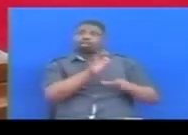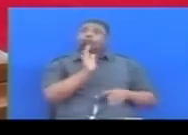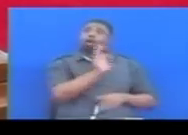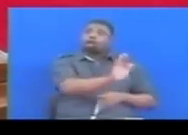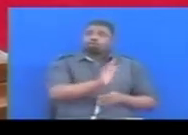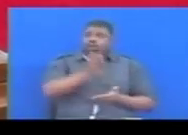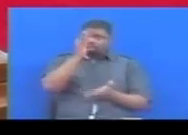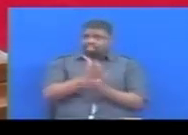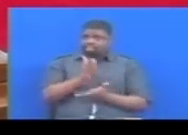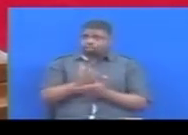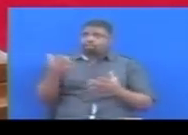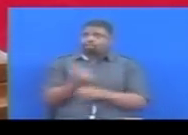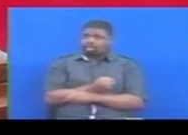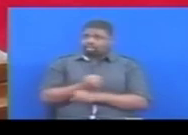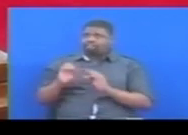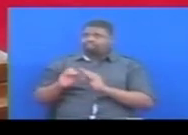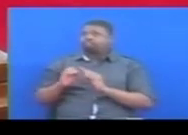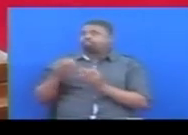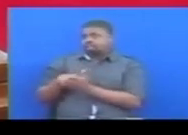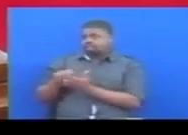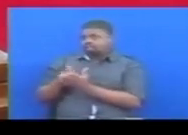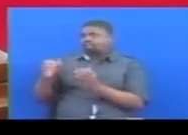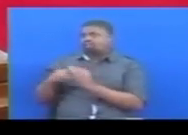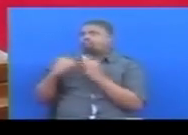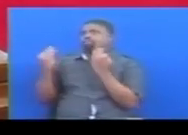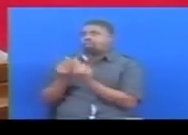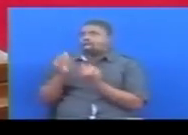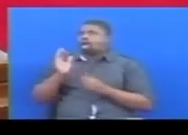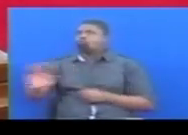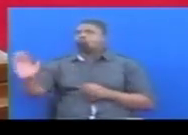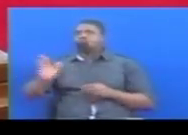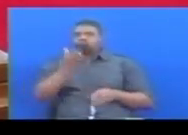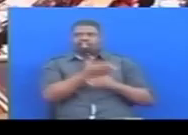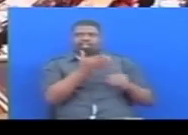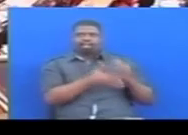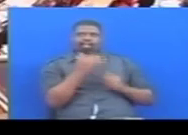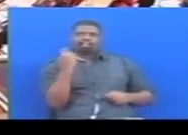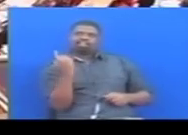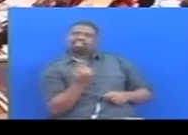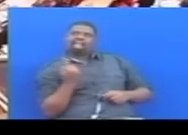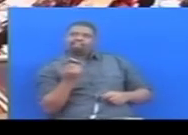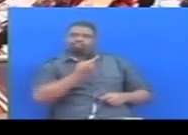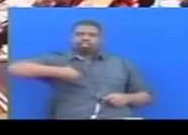kuwa wanapata kipato cha familia zao na kujenga taifa letu.